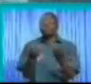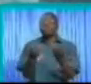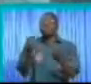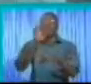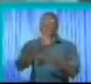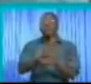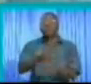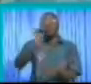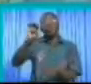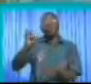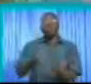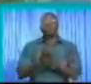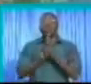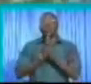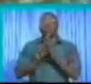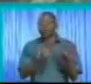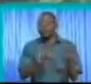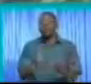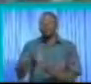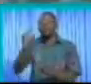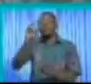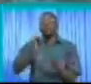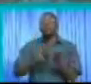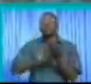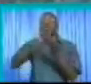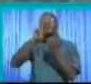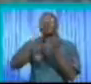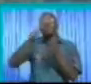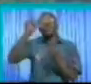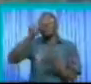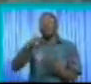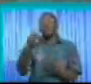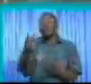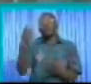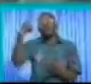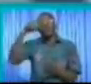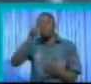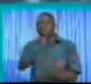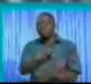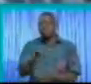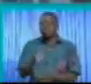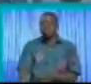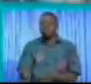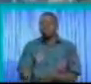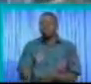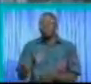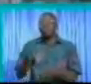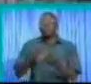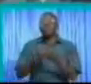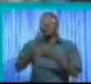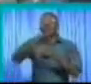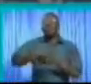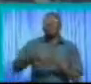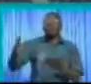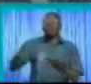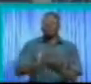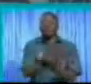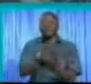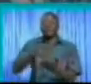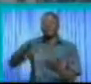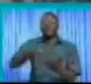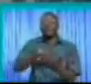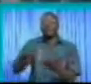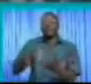soirée de prière organisée ce jeudi 26 septembre 2013 par le diocèse de Ouagadougou. À travers chants, danses et